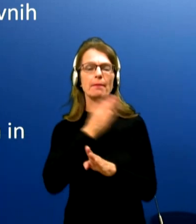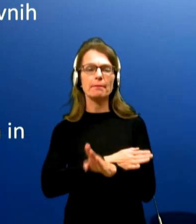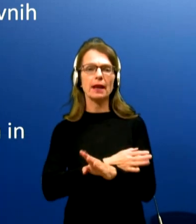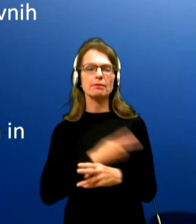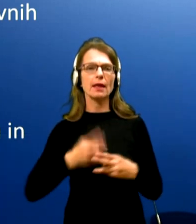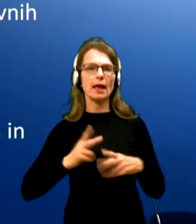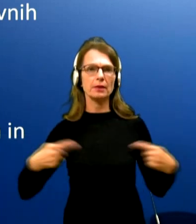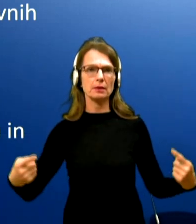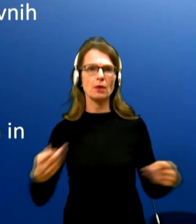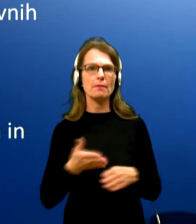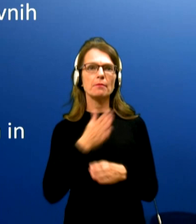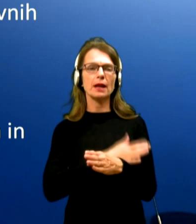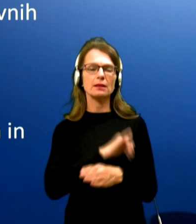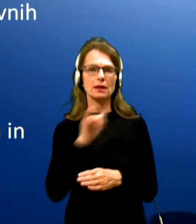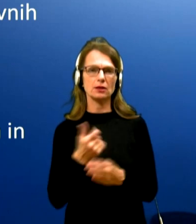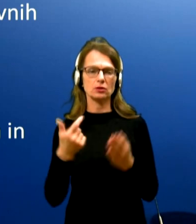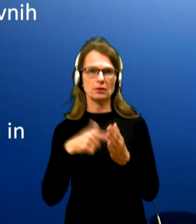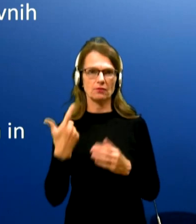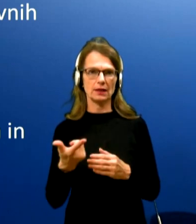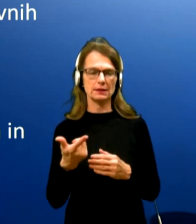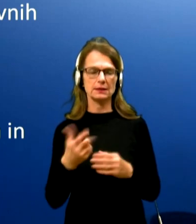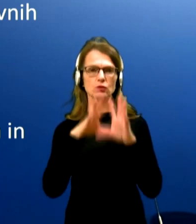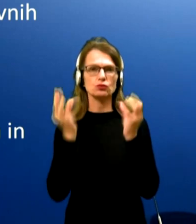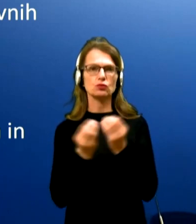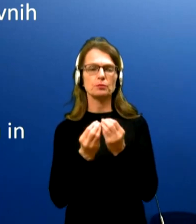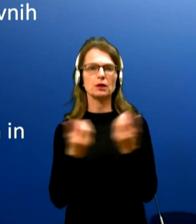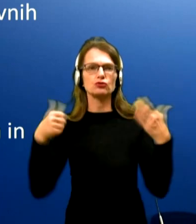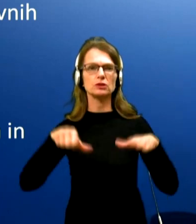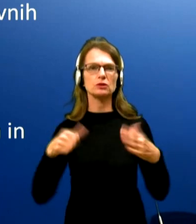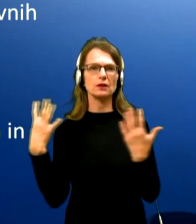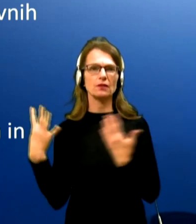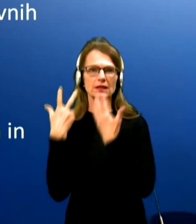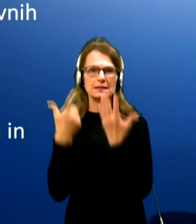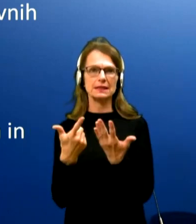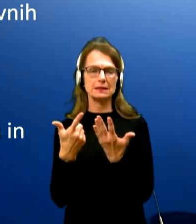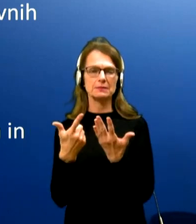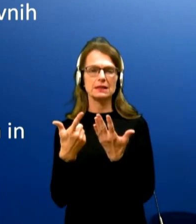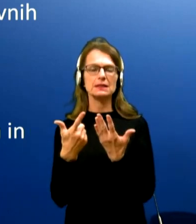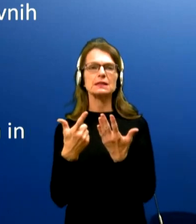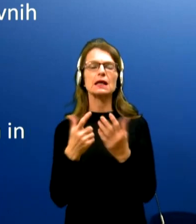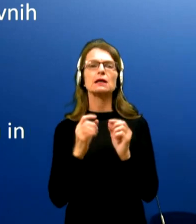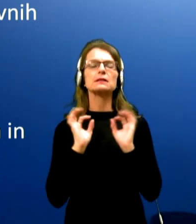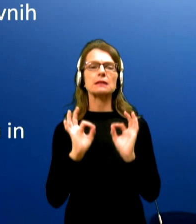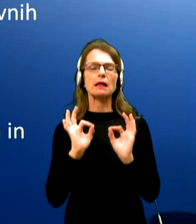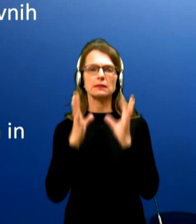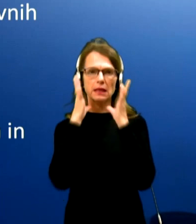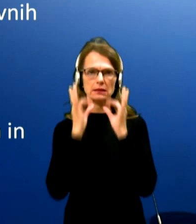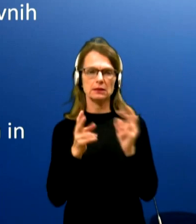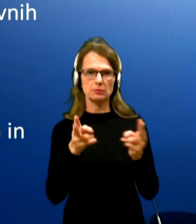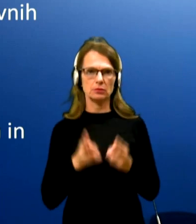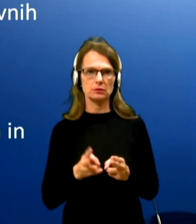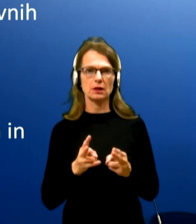pred letom 2020, skupaj 6.079 standardnih bolniških postelj in